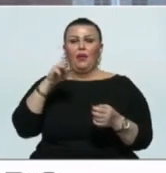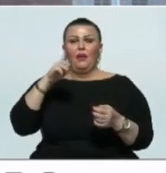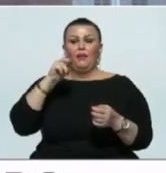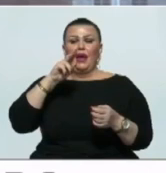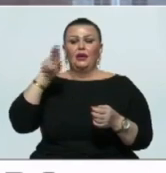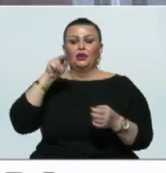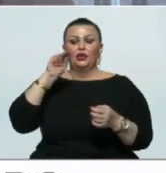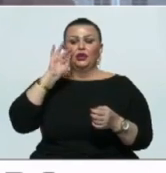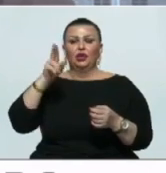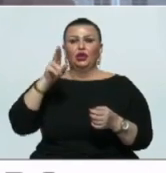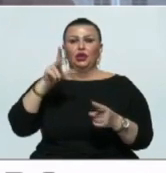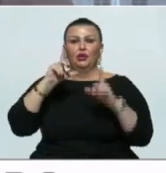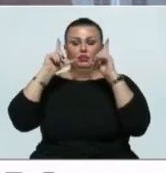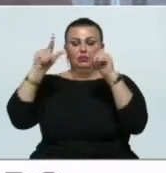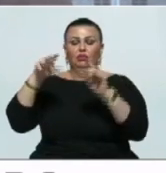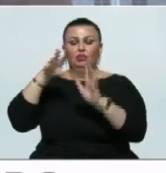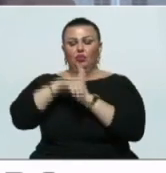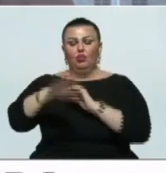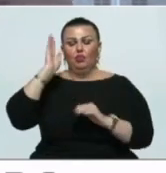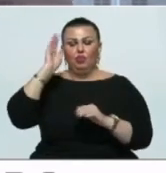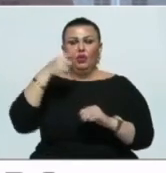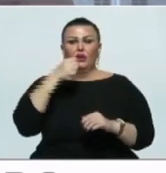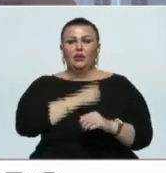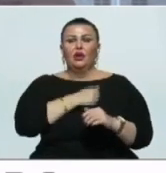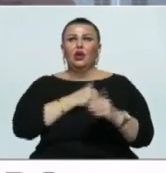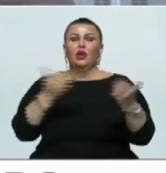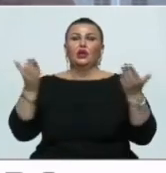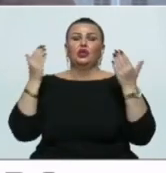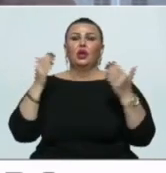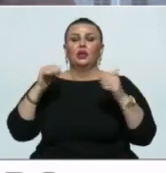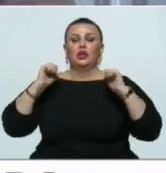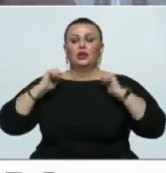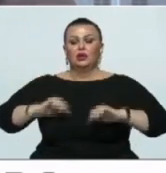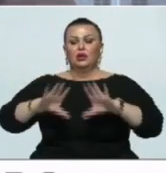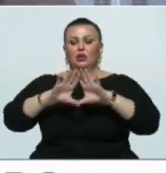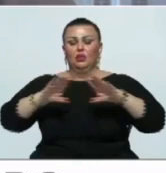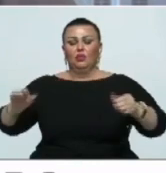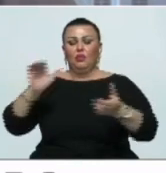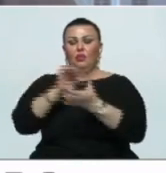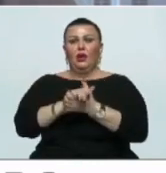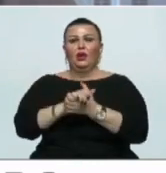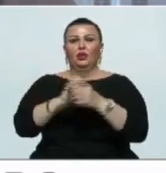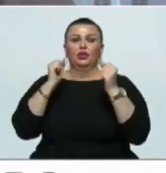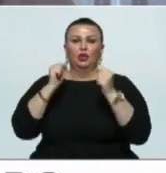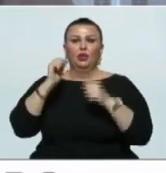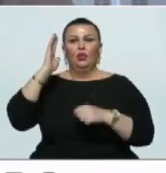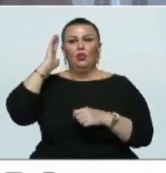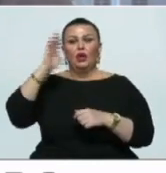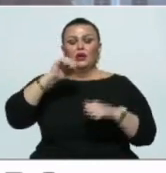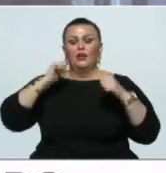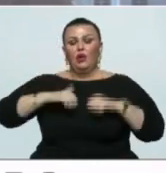Mehmetçiklerimiz de oradayız. İnşallah istikrar gelir, huzur gelir, barış gelir. Barış ortamında da